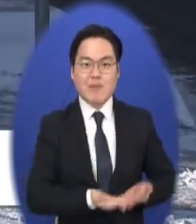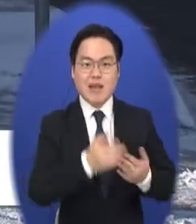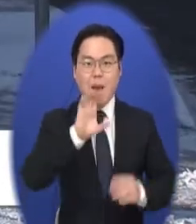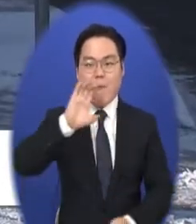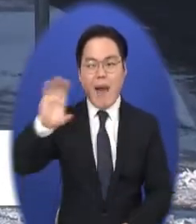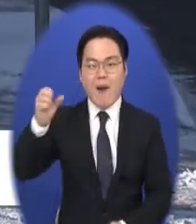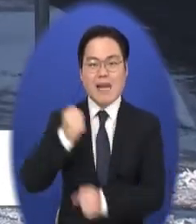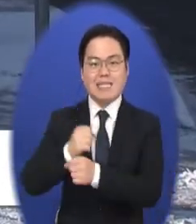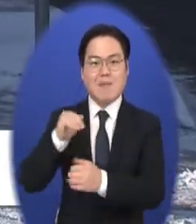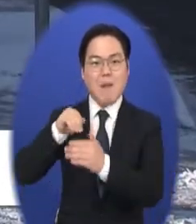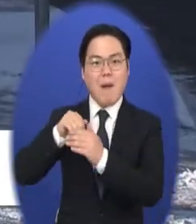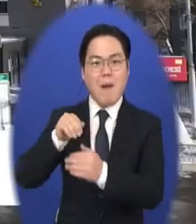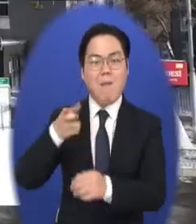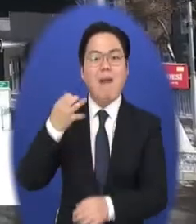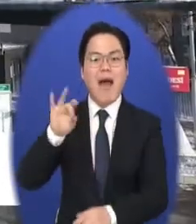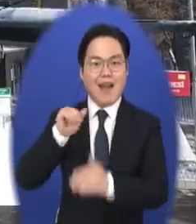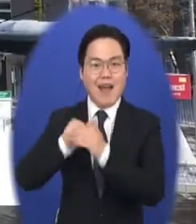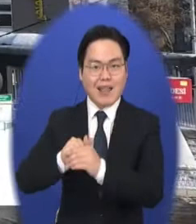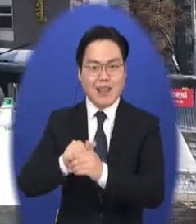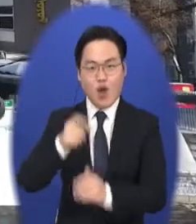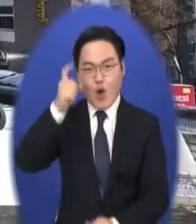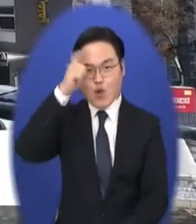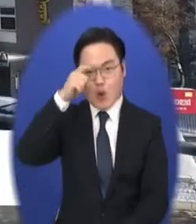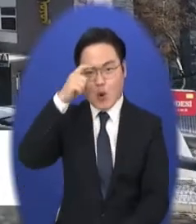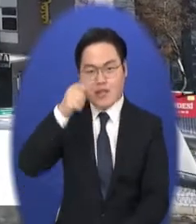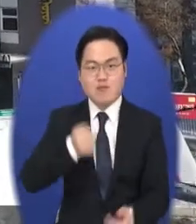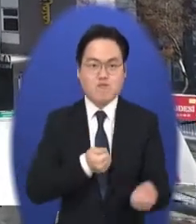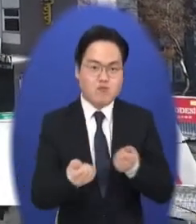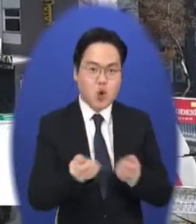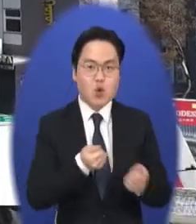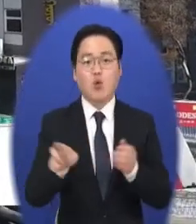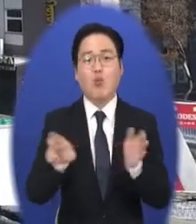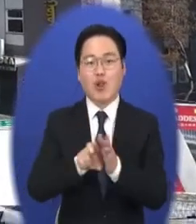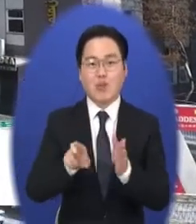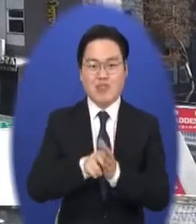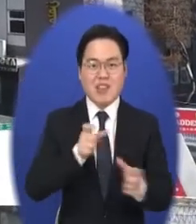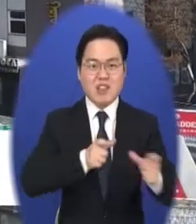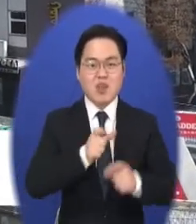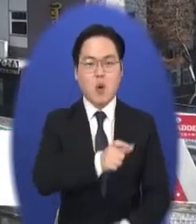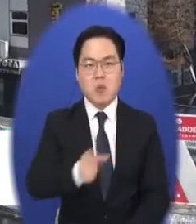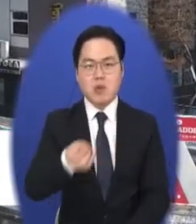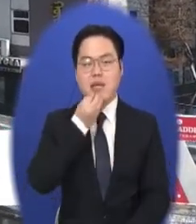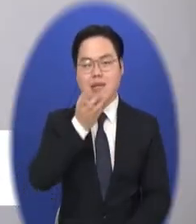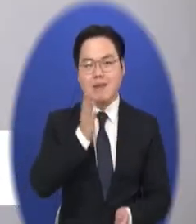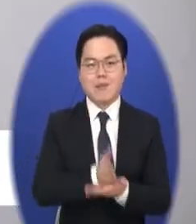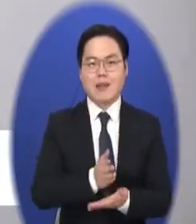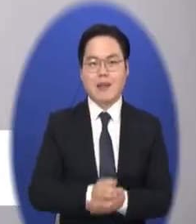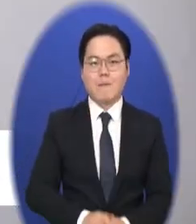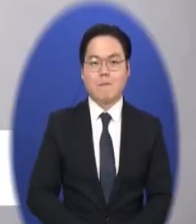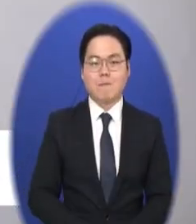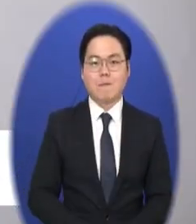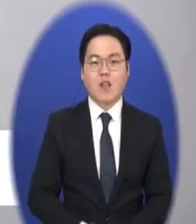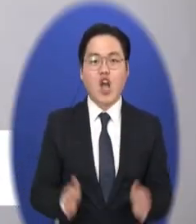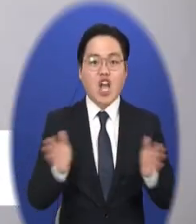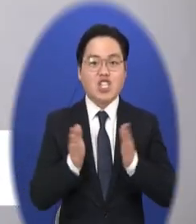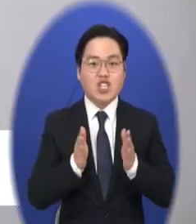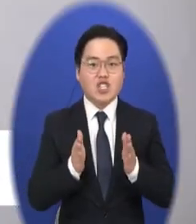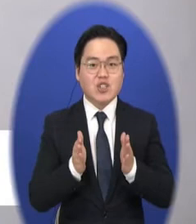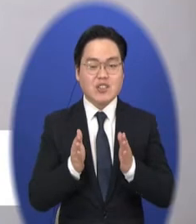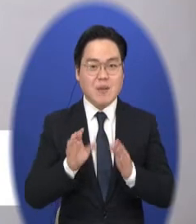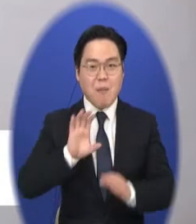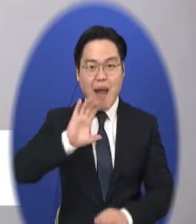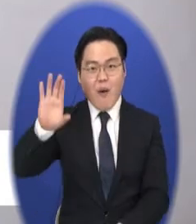ажлын байраа хадгалах, мөн түрээсийн төлбөртөө уян хатан хандах боломж байгааг эдийн засгчид хэлж байна. Жижиг тунд бизнесийнхний